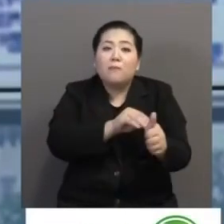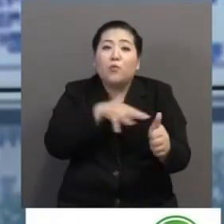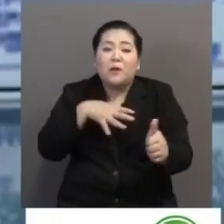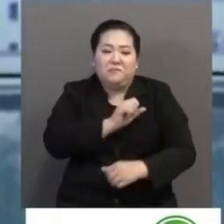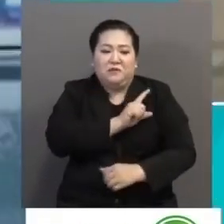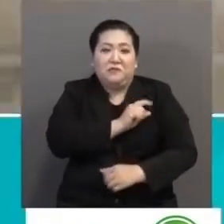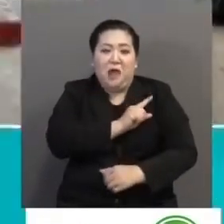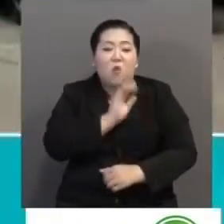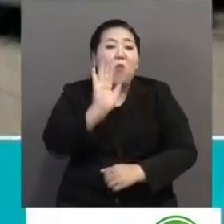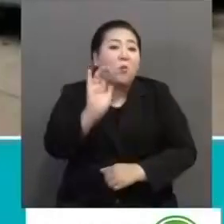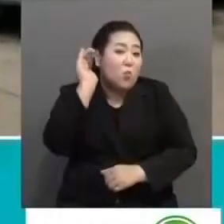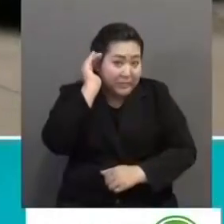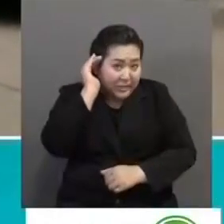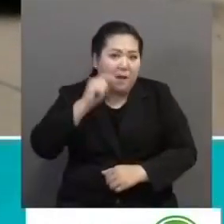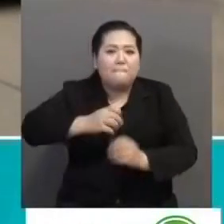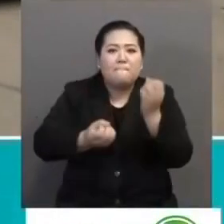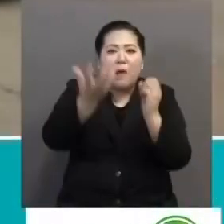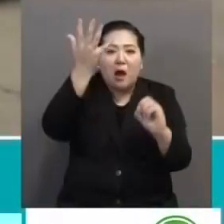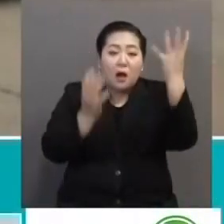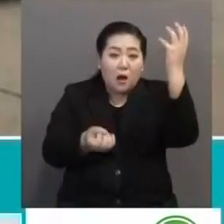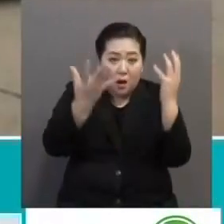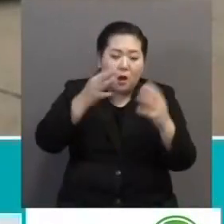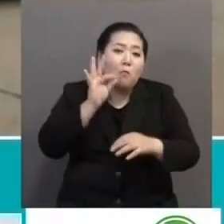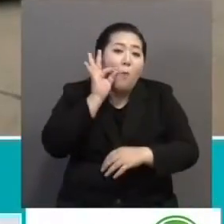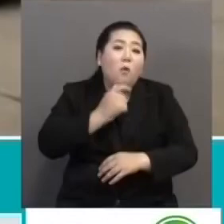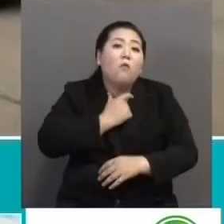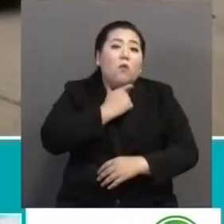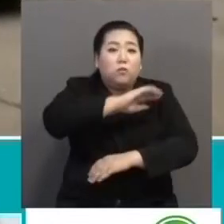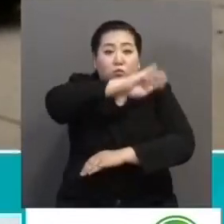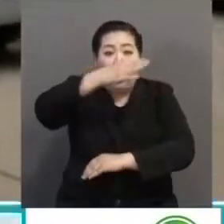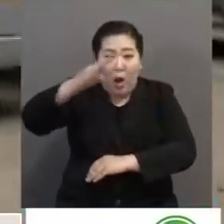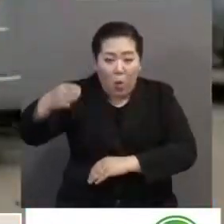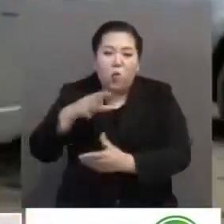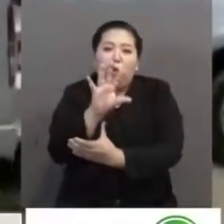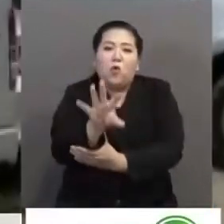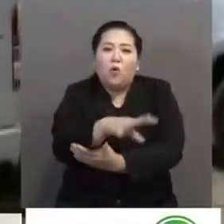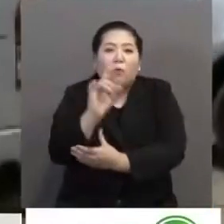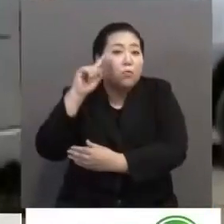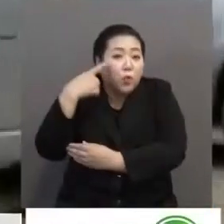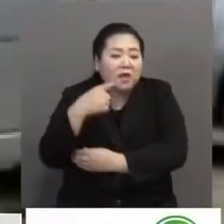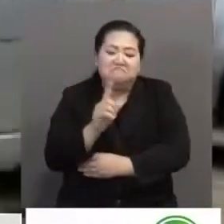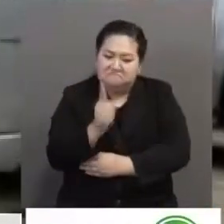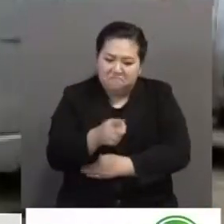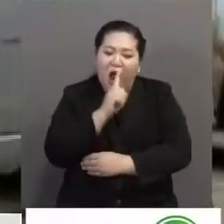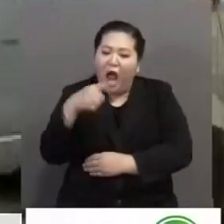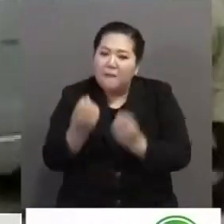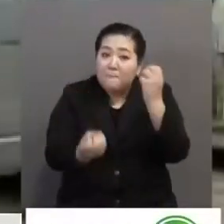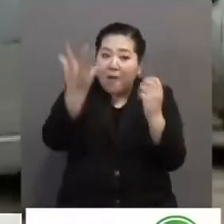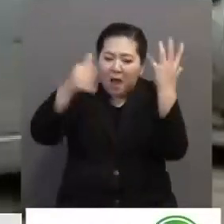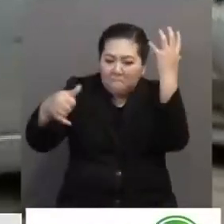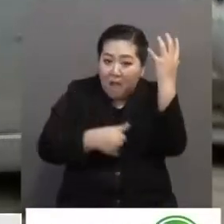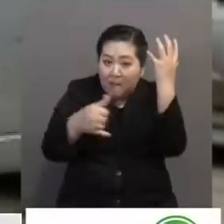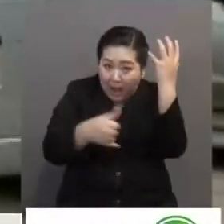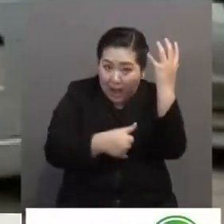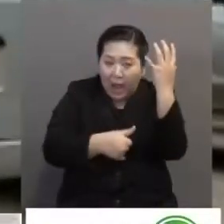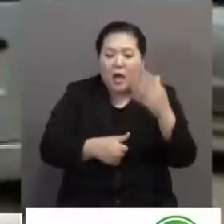าทดสอบว่าสามารถทำงานกับพระเจ้าได้แล้วก็จะได้ขึ้นสวรรค์ก่อนที่มีการทำลายร่างกายข่มขืนกระทำชำเรานะคะ